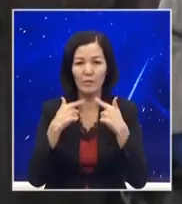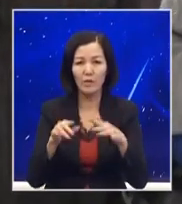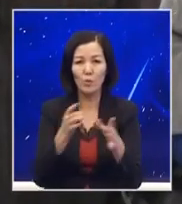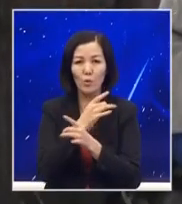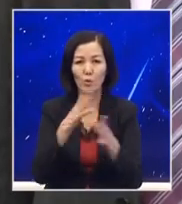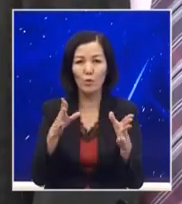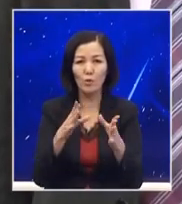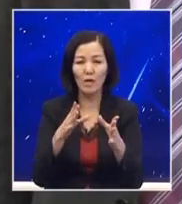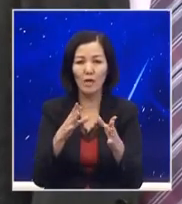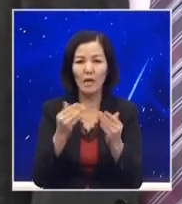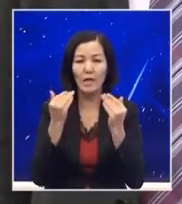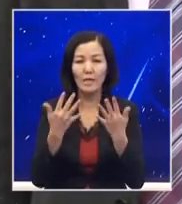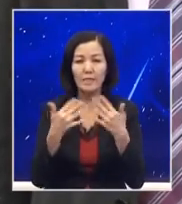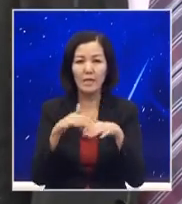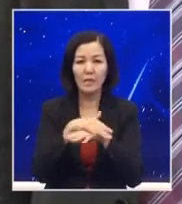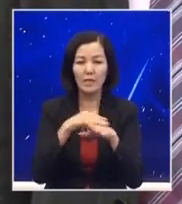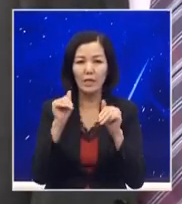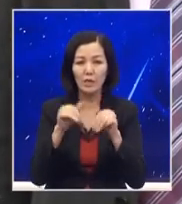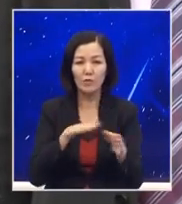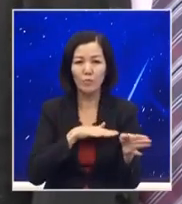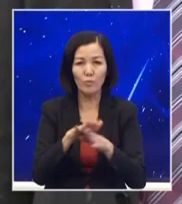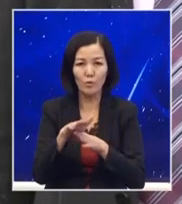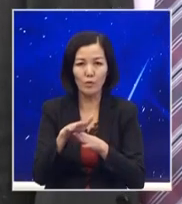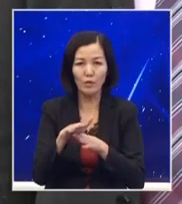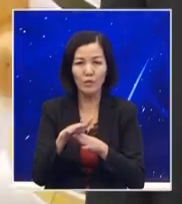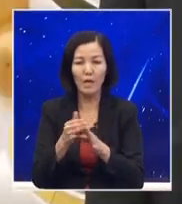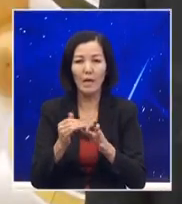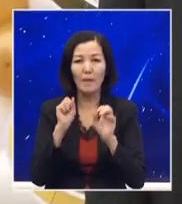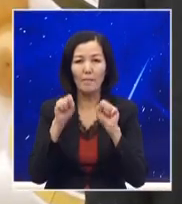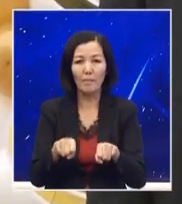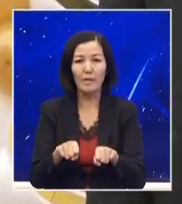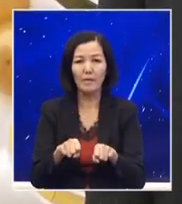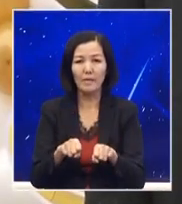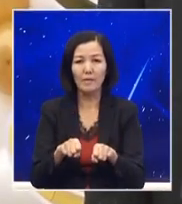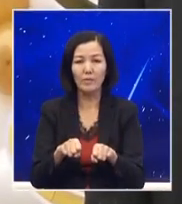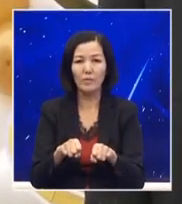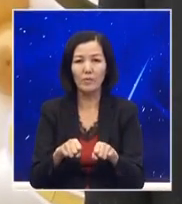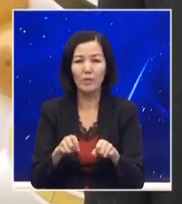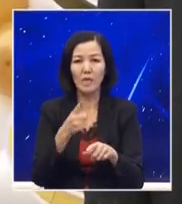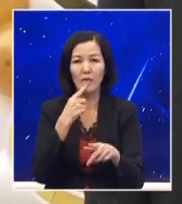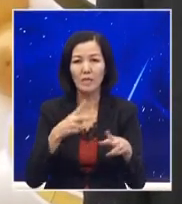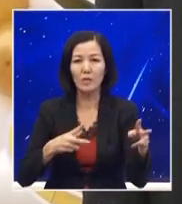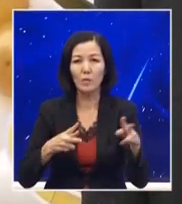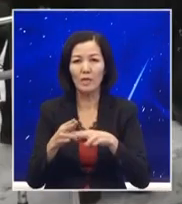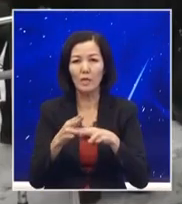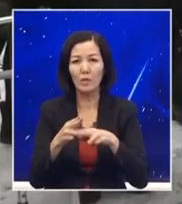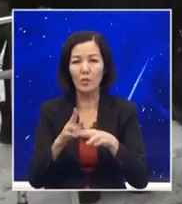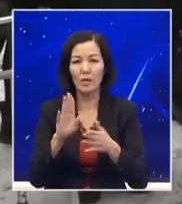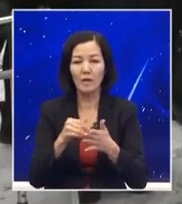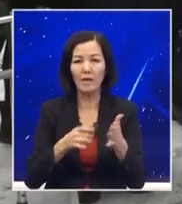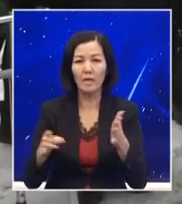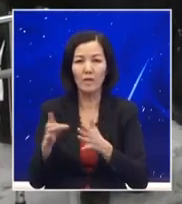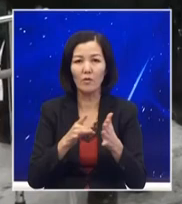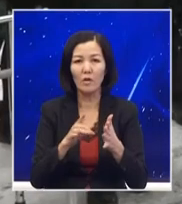организации культурного досуга сельчан решен полностью. Почетное право разрезать красную ленту досталось главе